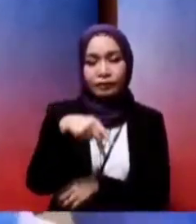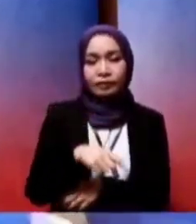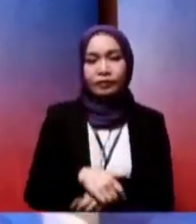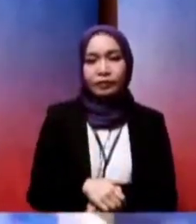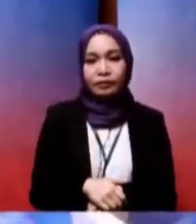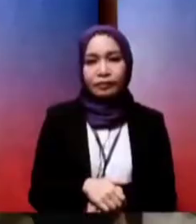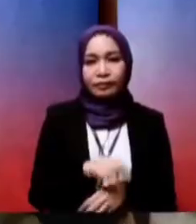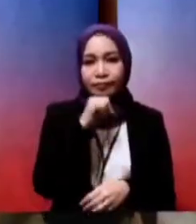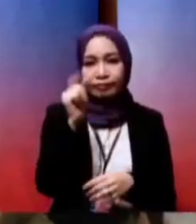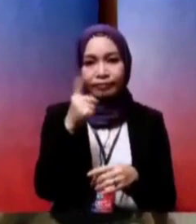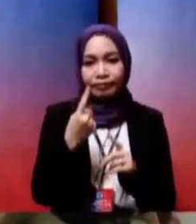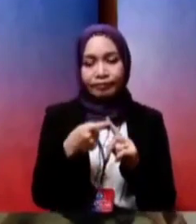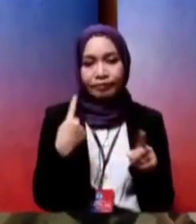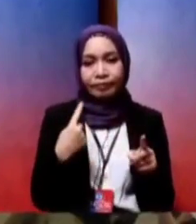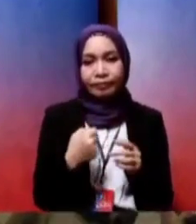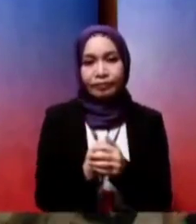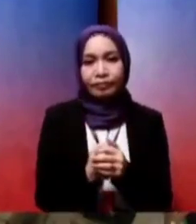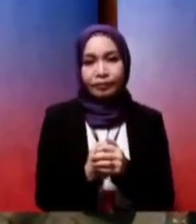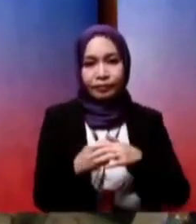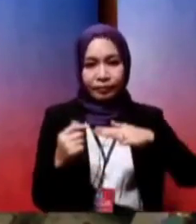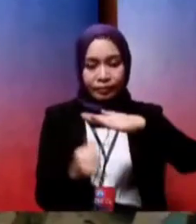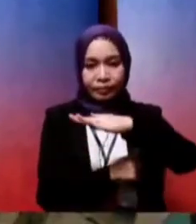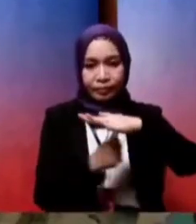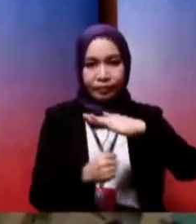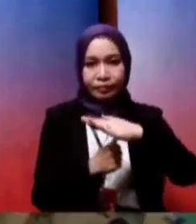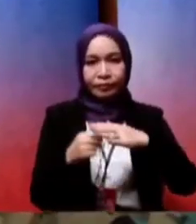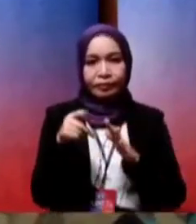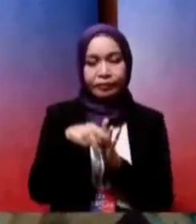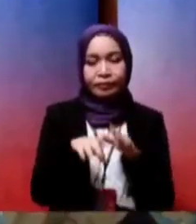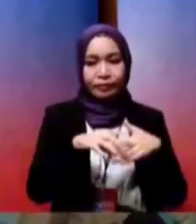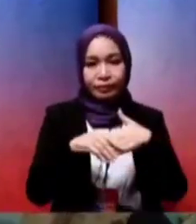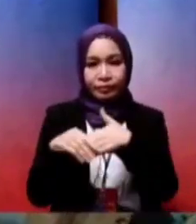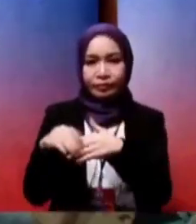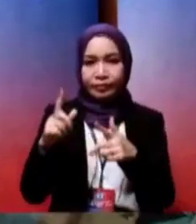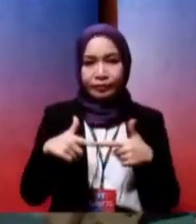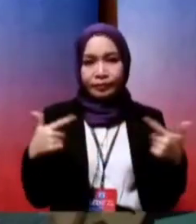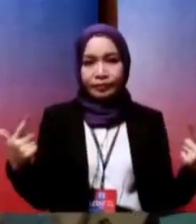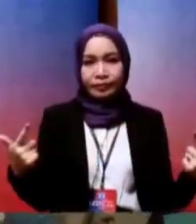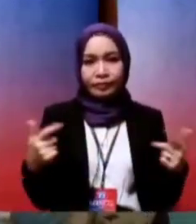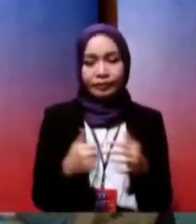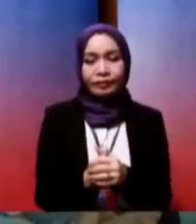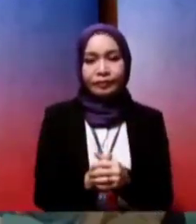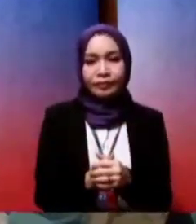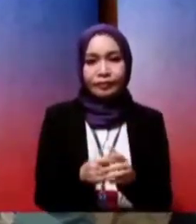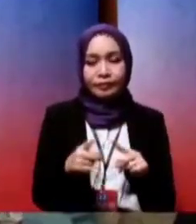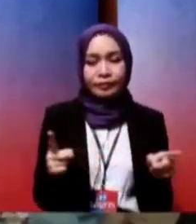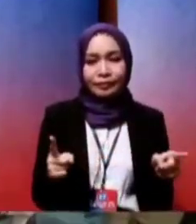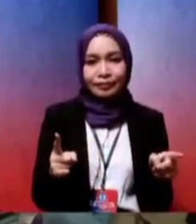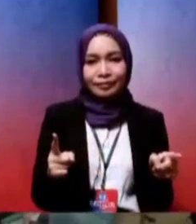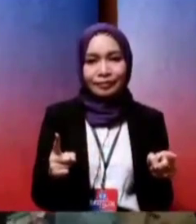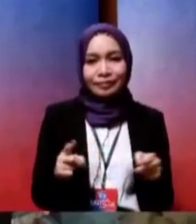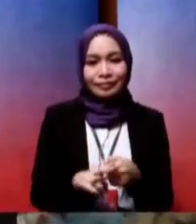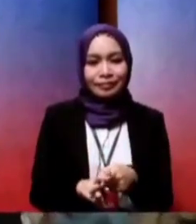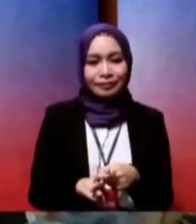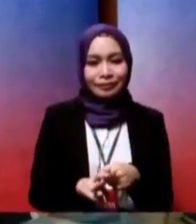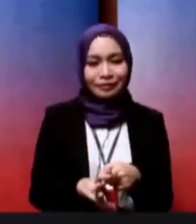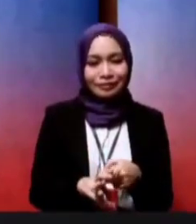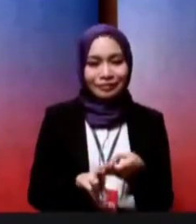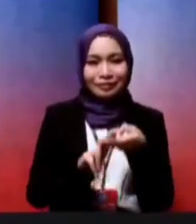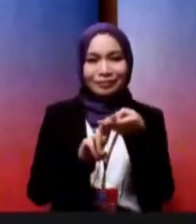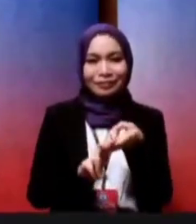lain juga dan walaupun ya kerusi kita pinjamkan sebentar Insyaallah